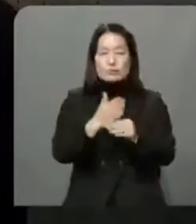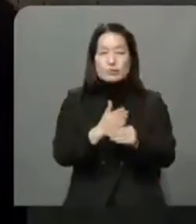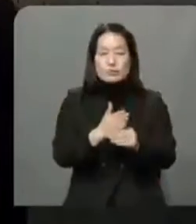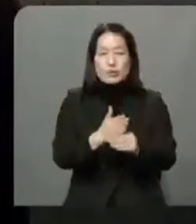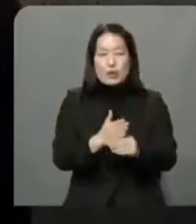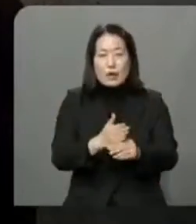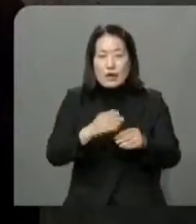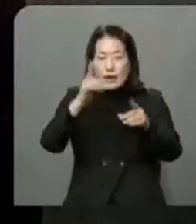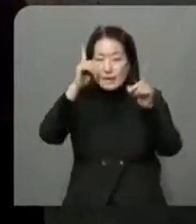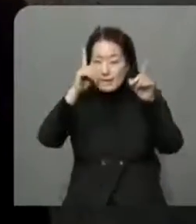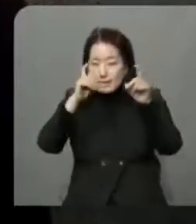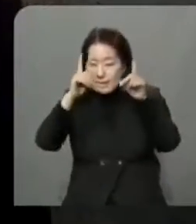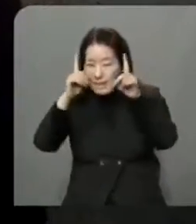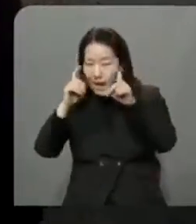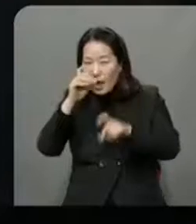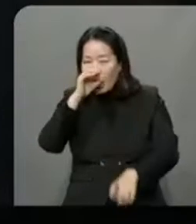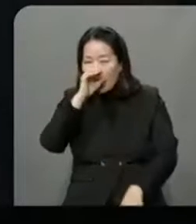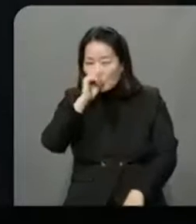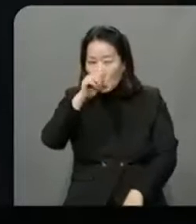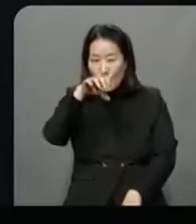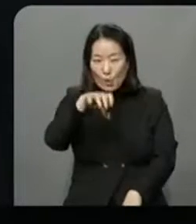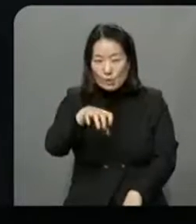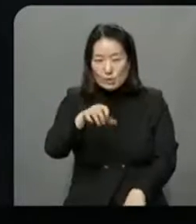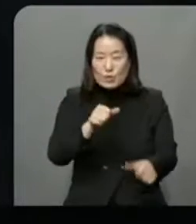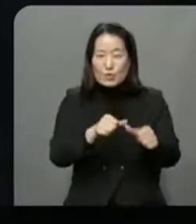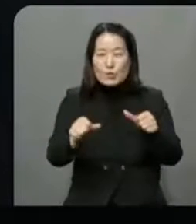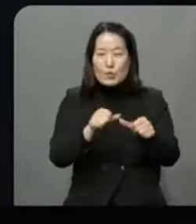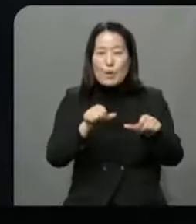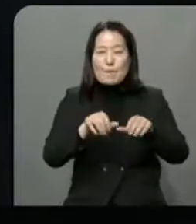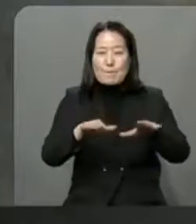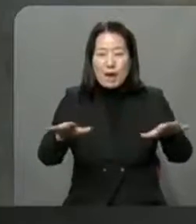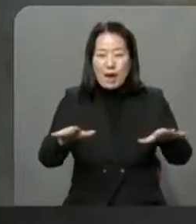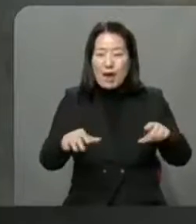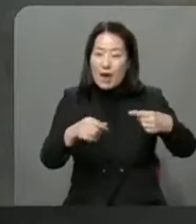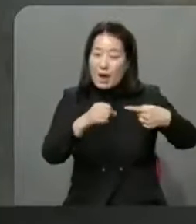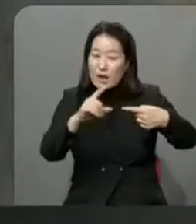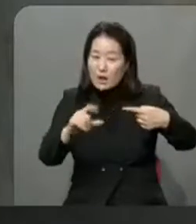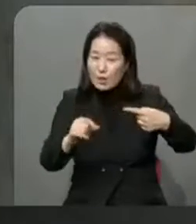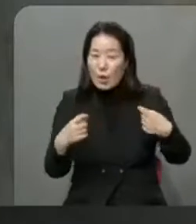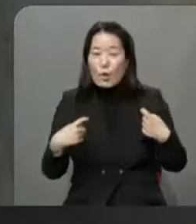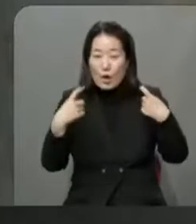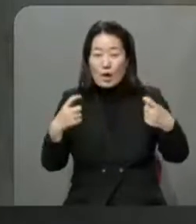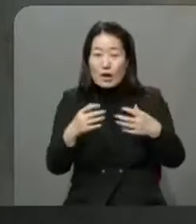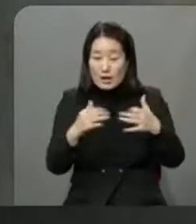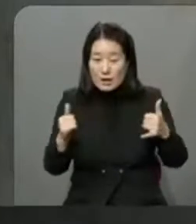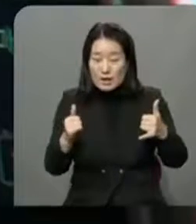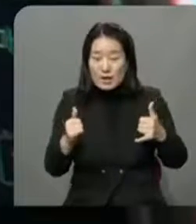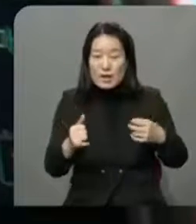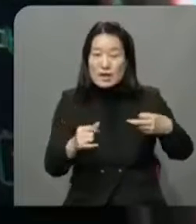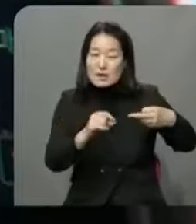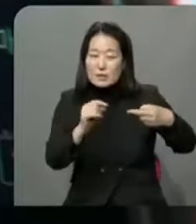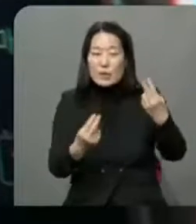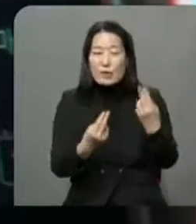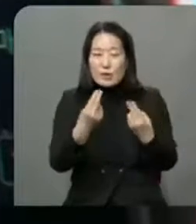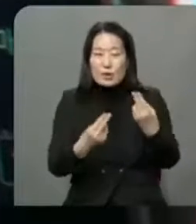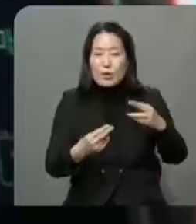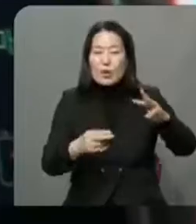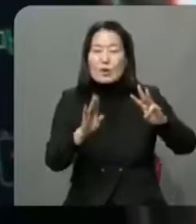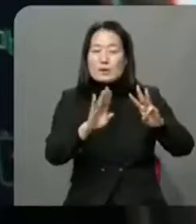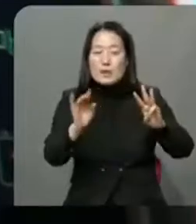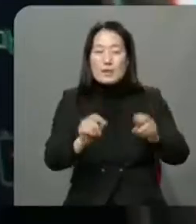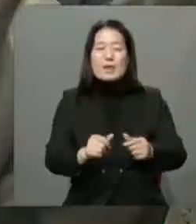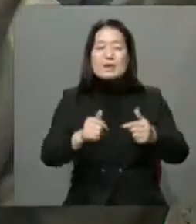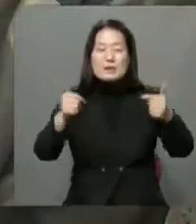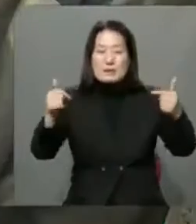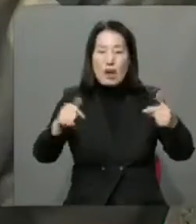최근엔 사진 찍기 좋은 곳으로 입소문이 나면서 지난 1월 관광객이 한 달 전에 3배 수준으로 늘었습니다. 바다가